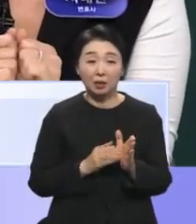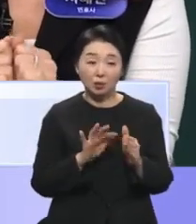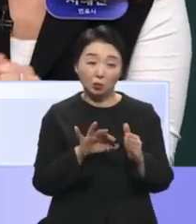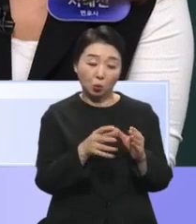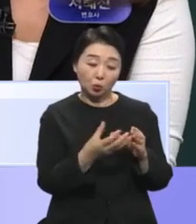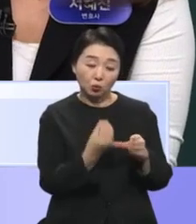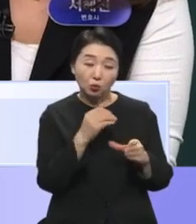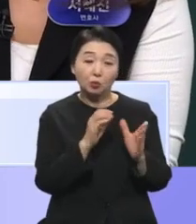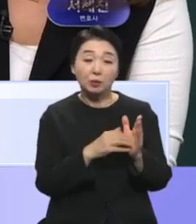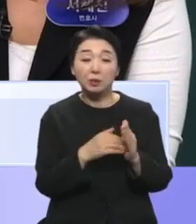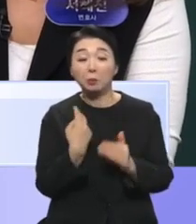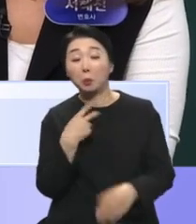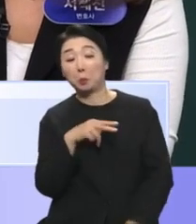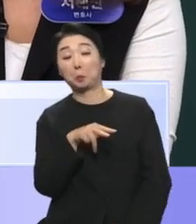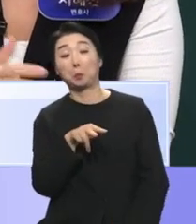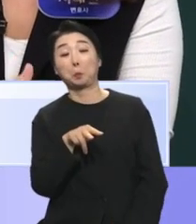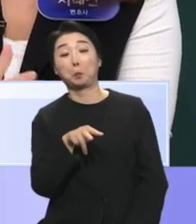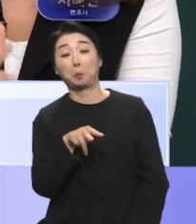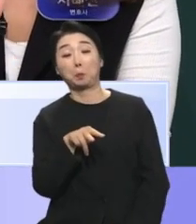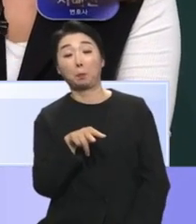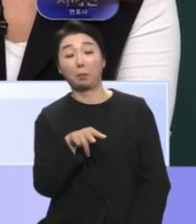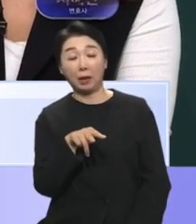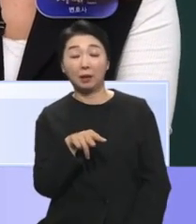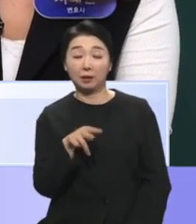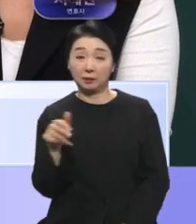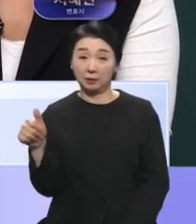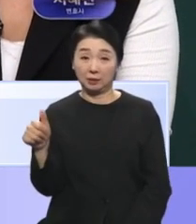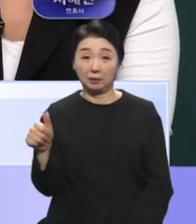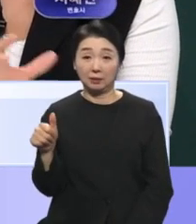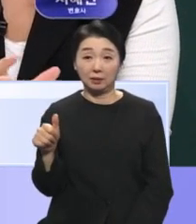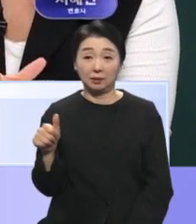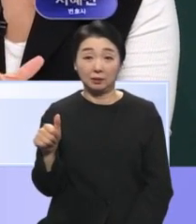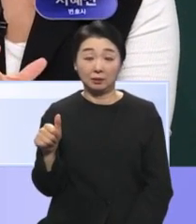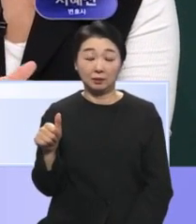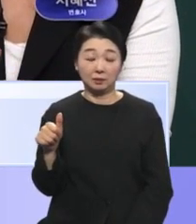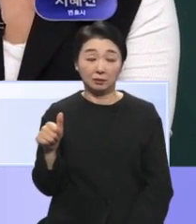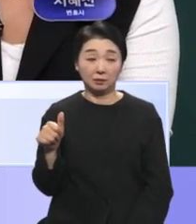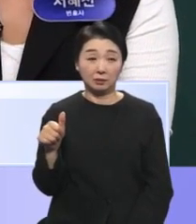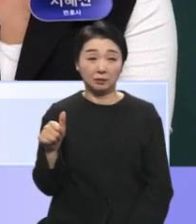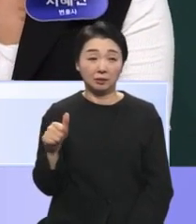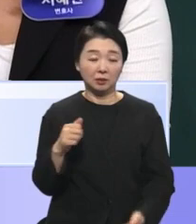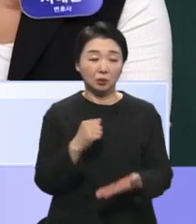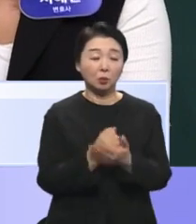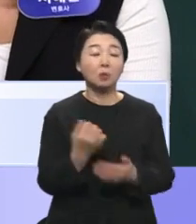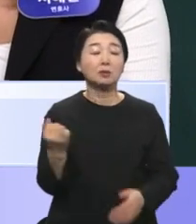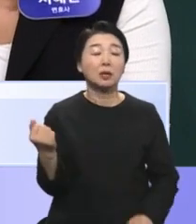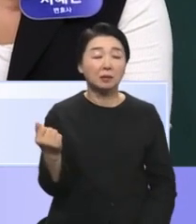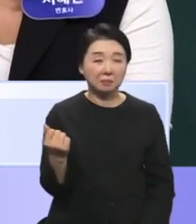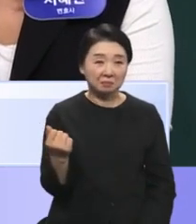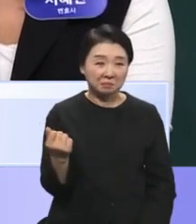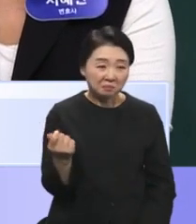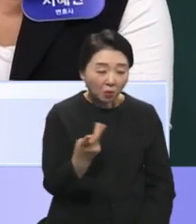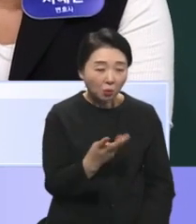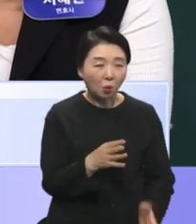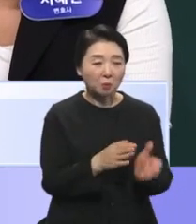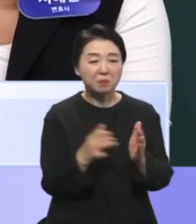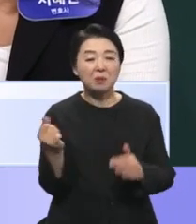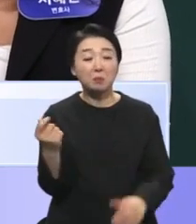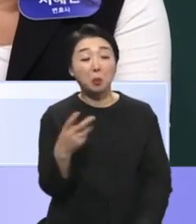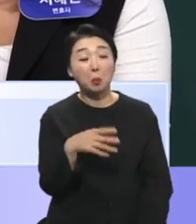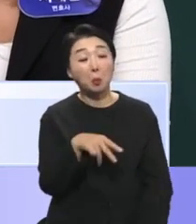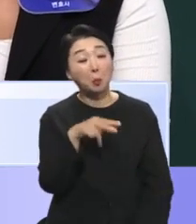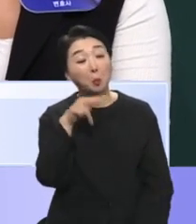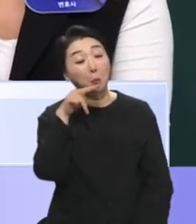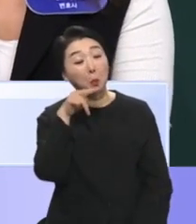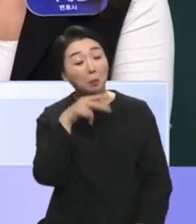택시 기사 뒤에 몰래 서서이 가해자가 어이 택시 기사의 계좌번호와 비밀번호를 이제 훔쳐 봤던